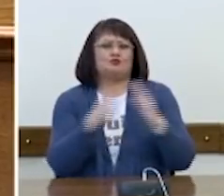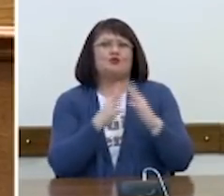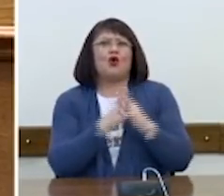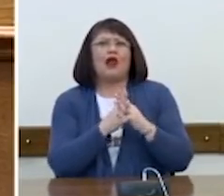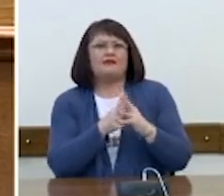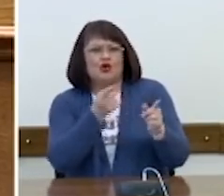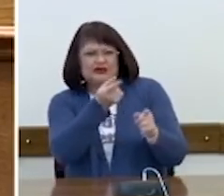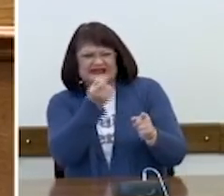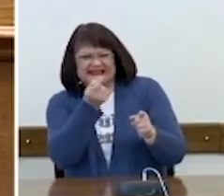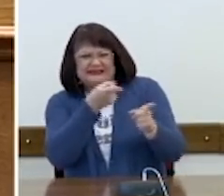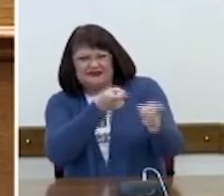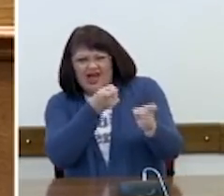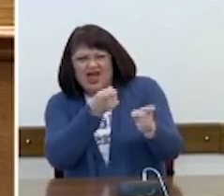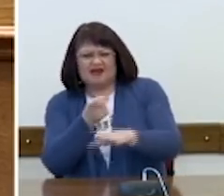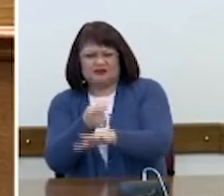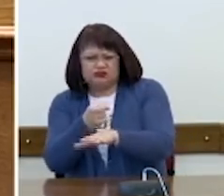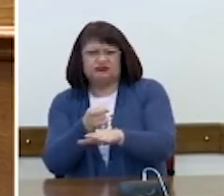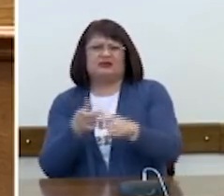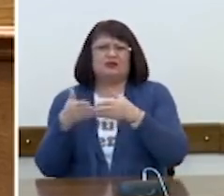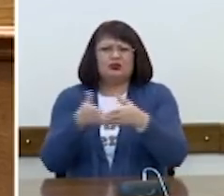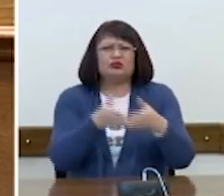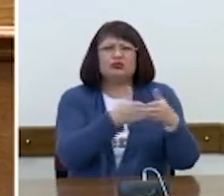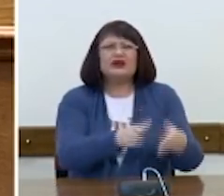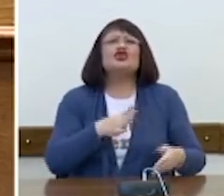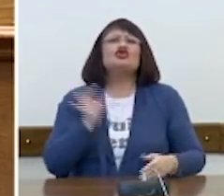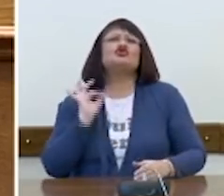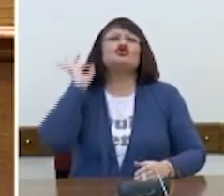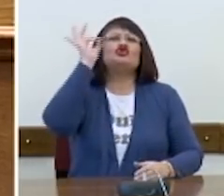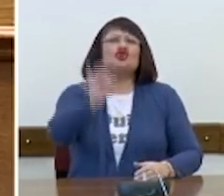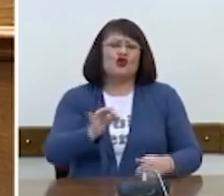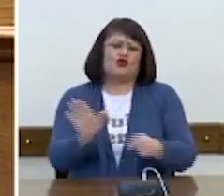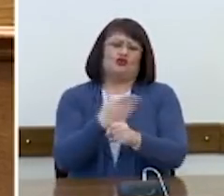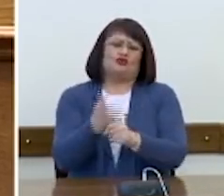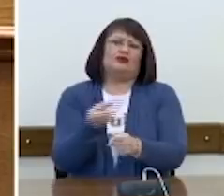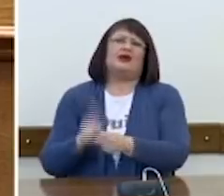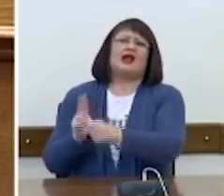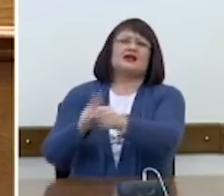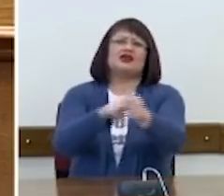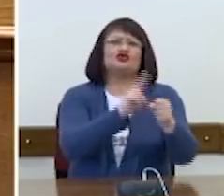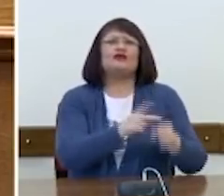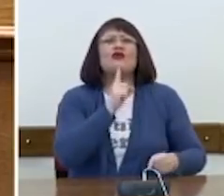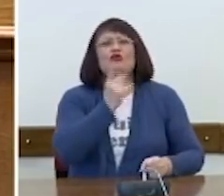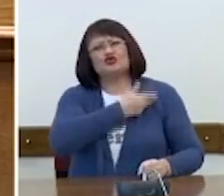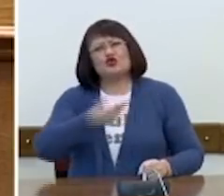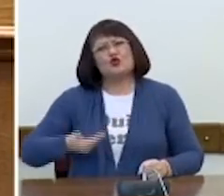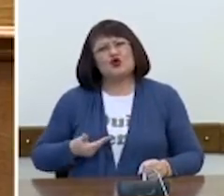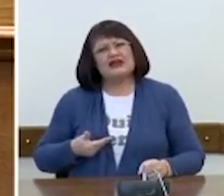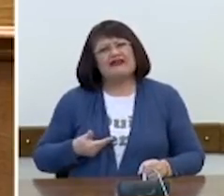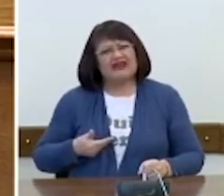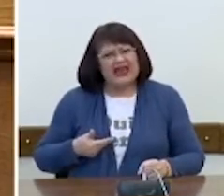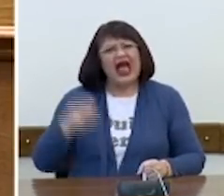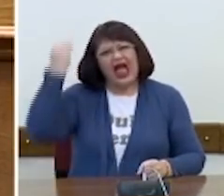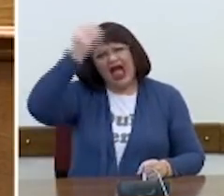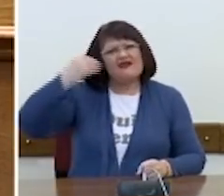ως τα θωρικτά, ο στόχος είναι η εξόντωση ολόκληρων λαών, όπως έγινε πρόσφατα με τη Ιουγκοσλαβία, το Αφγανιστάν, το Ιράκ,